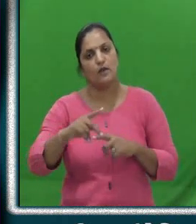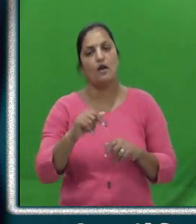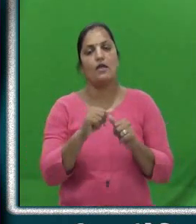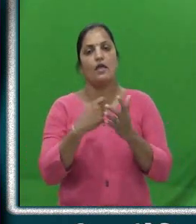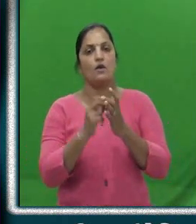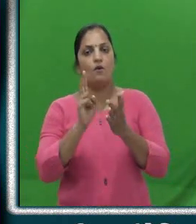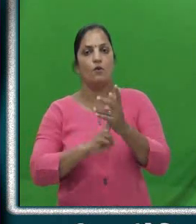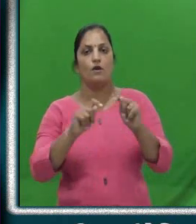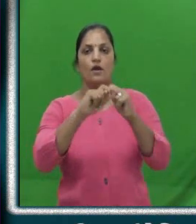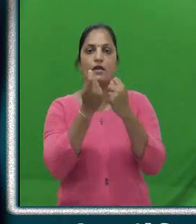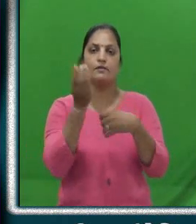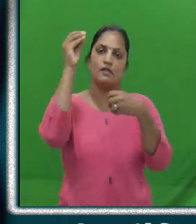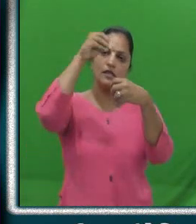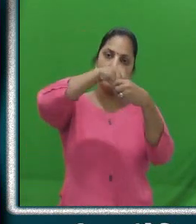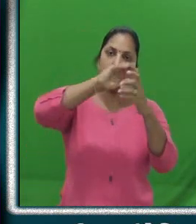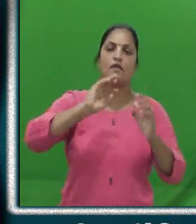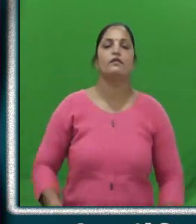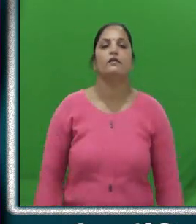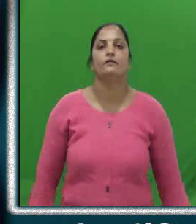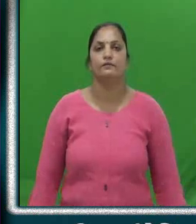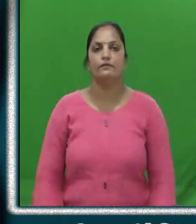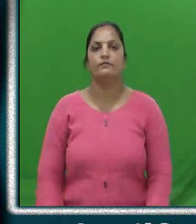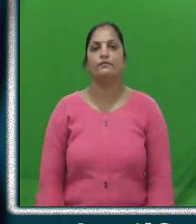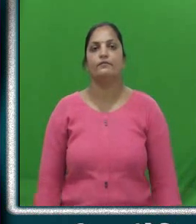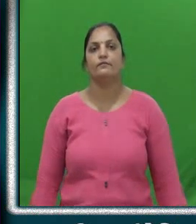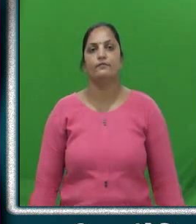ત્યારથી અરુણની ટીમ સાથે જોડાયા.